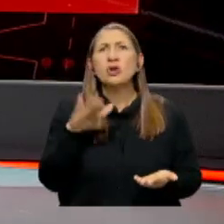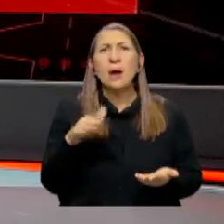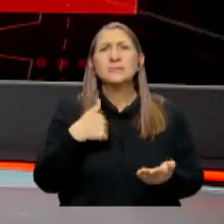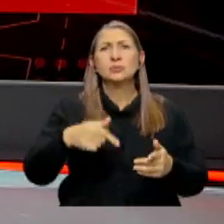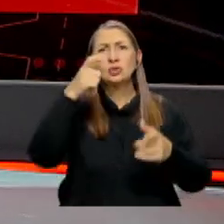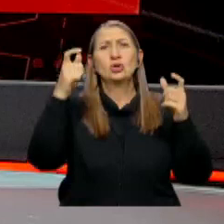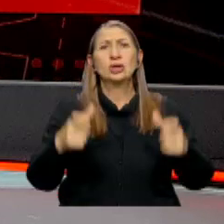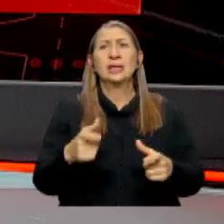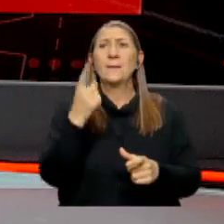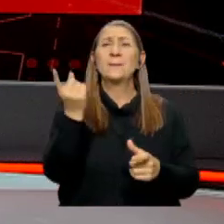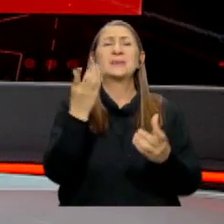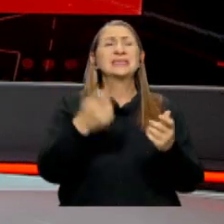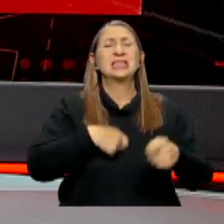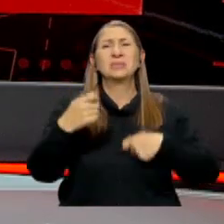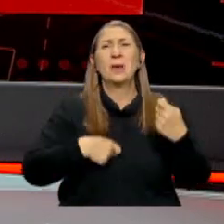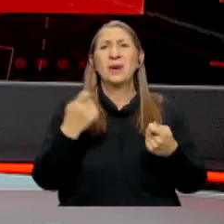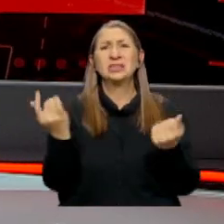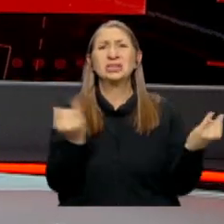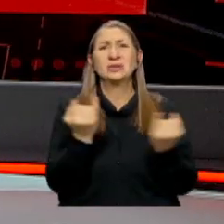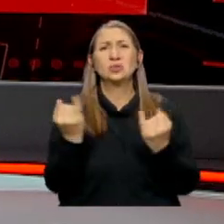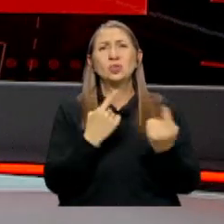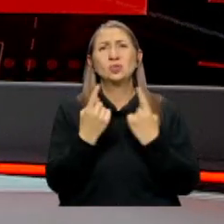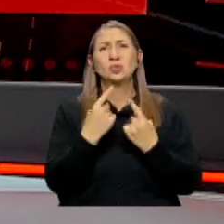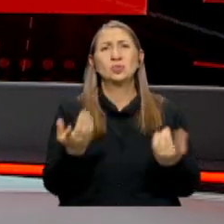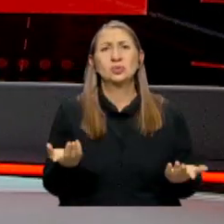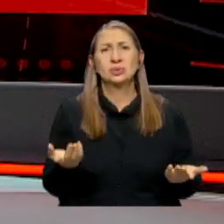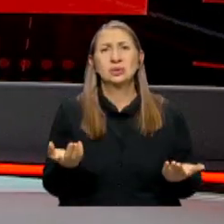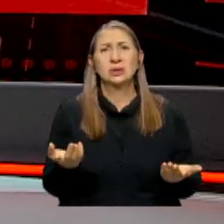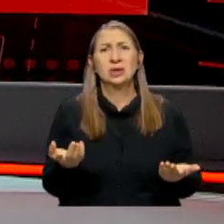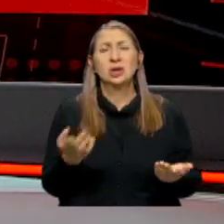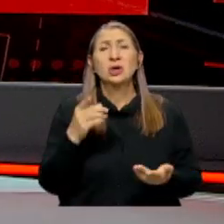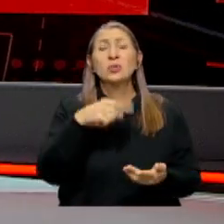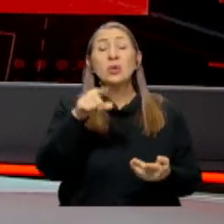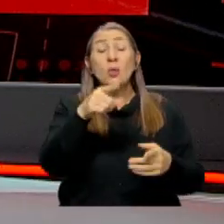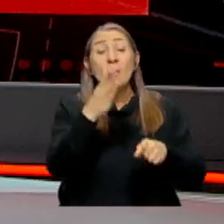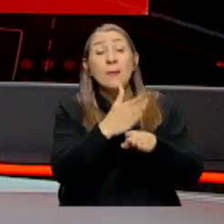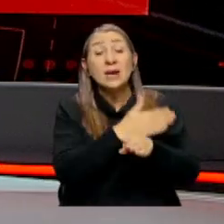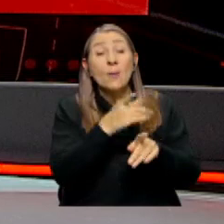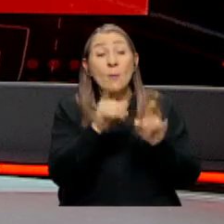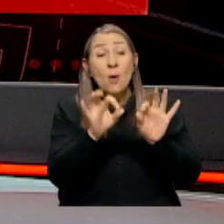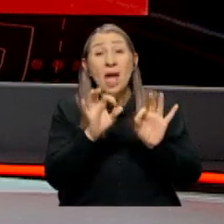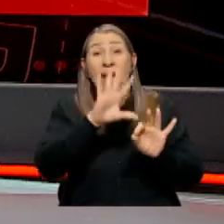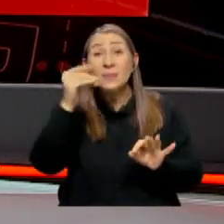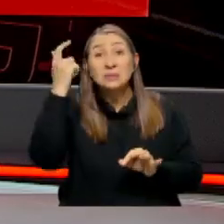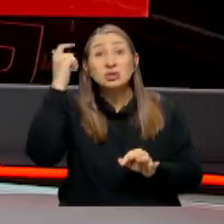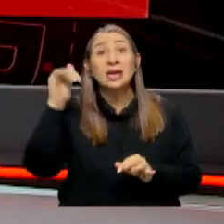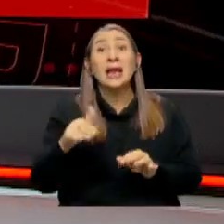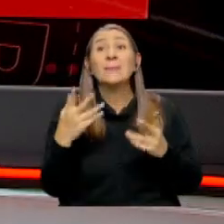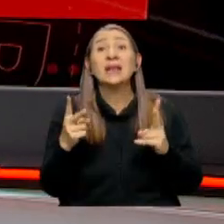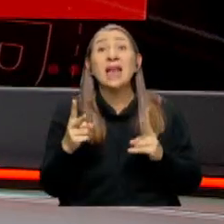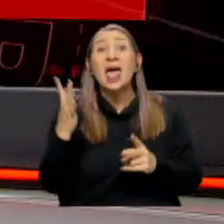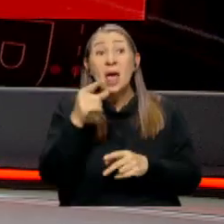biz de bu memlekette bir yılın saçma sapan şey tartışıyoruz konuşuyoruz bunlar bu memlekette böyle şeyler hepimizin başına gelebilir